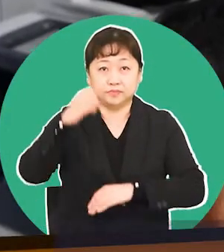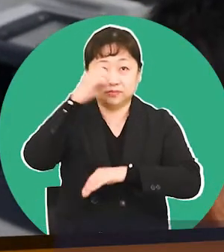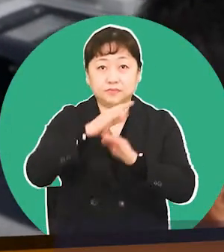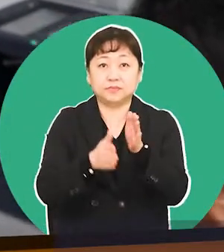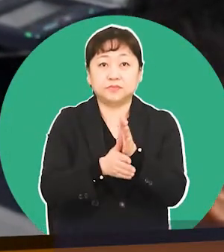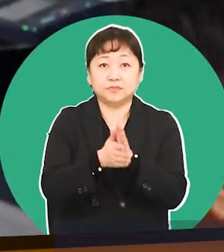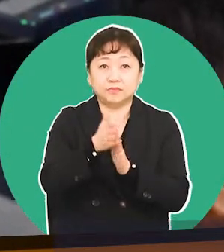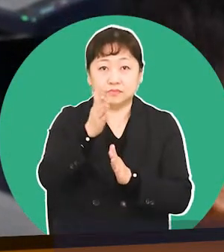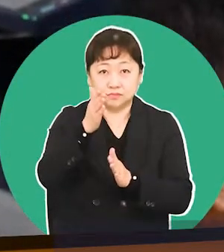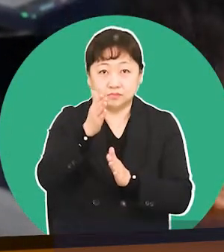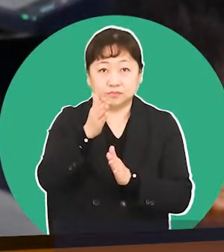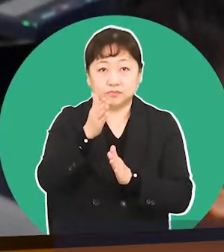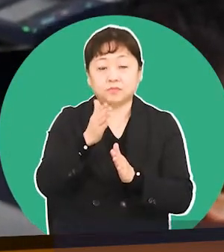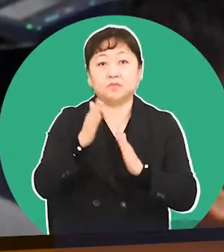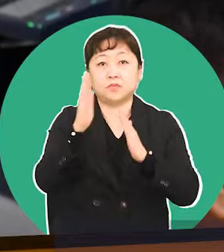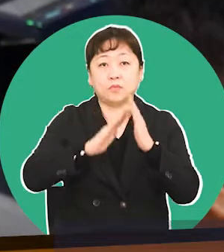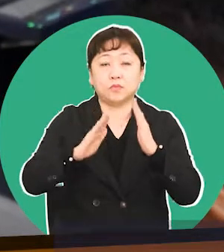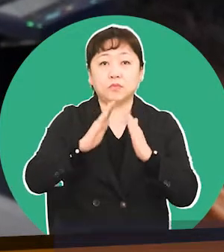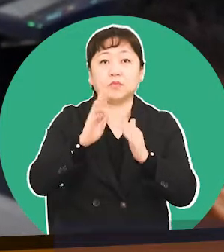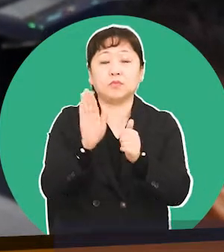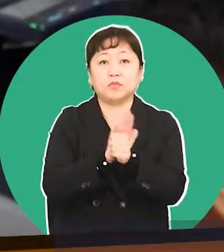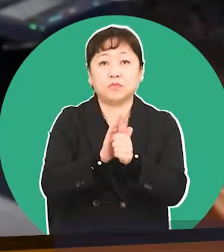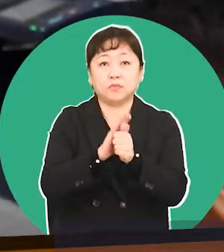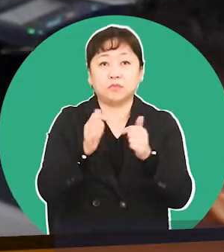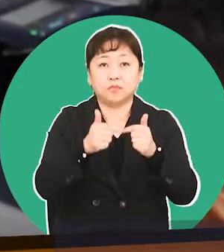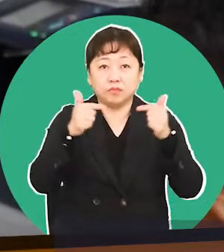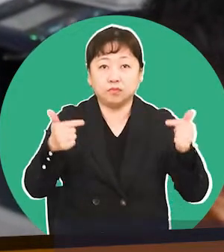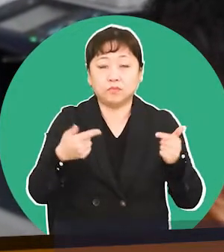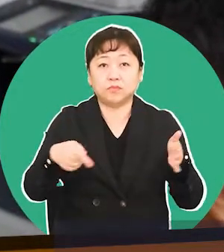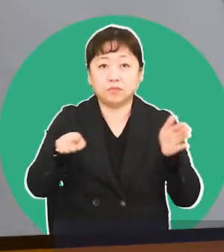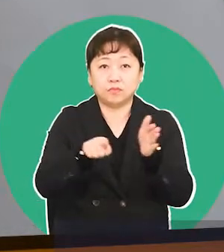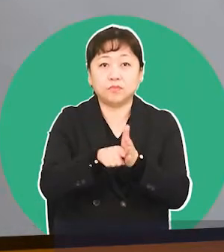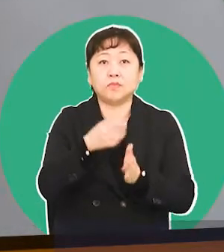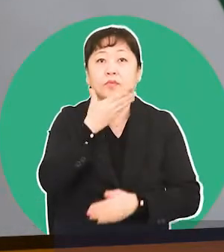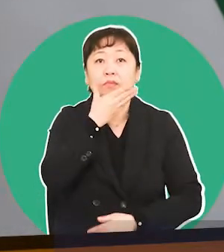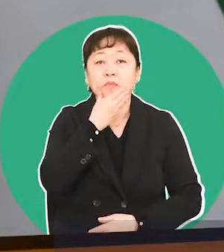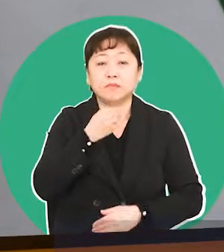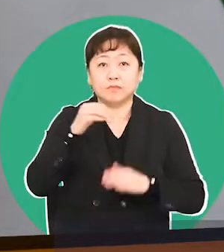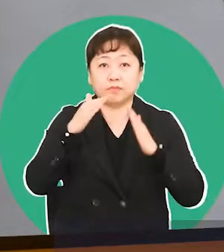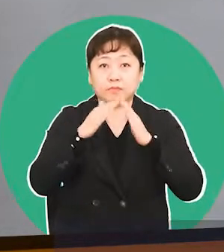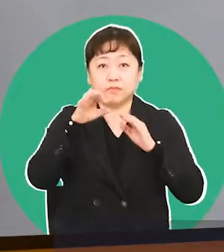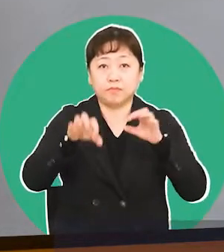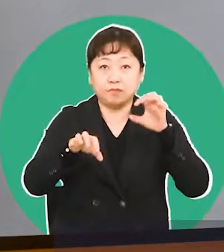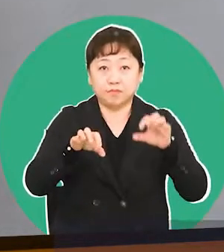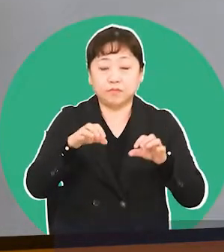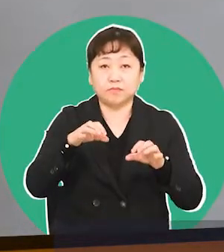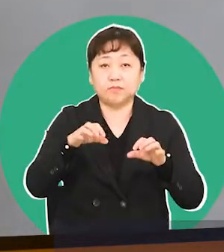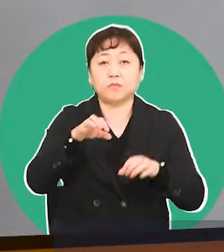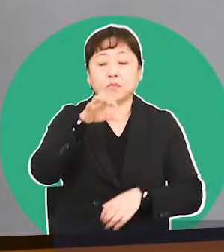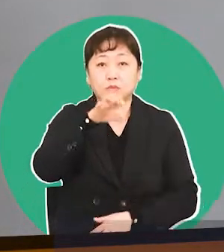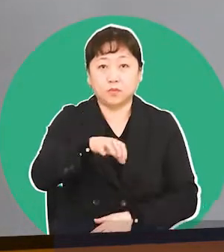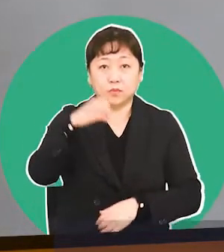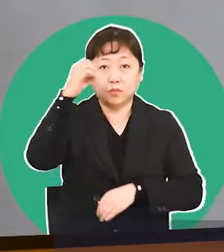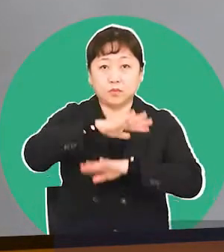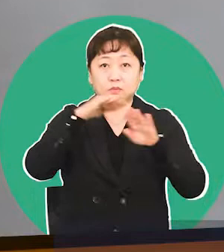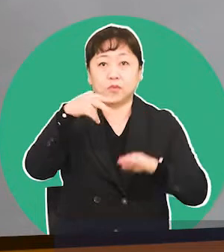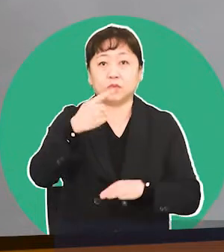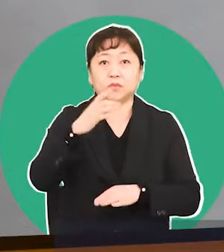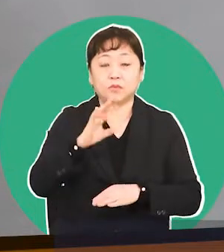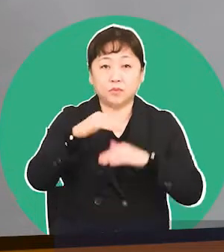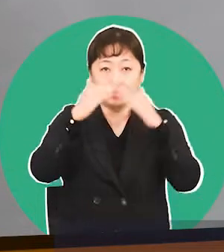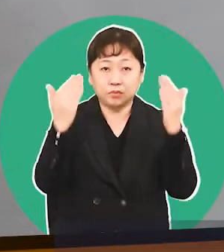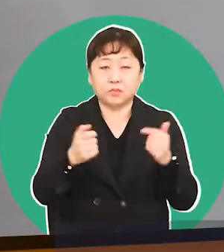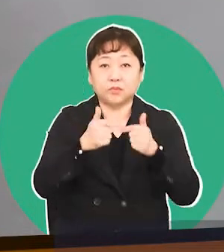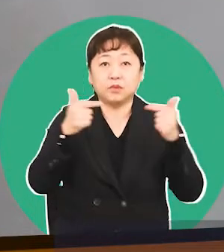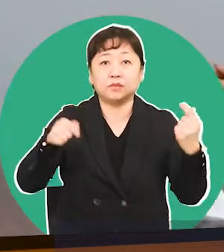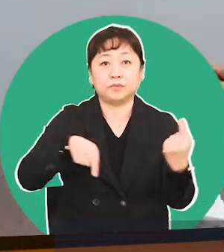광영 씨는 유연하고 능동적인 공공 서비스 확산을 위해 행복마을 관리소 를 광명동 전역으로 확대 운영